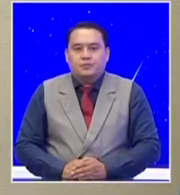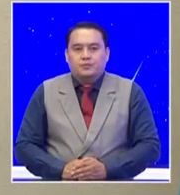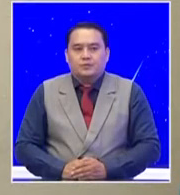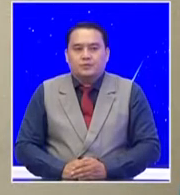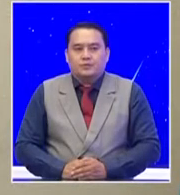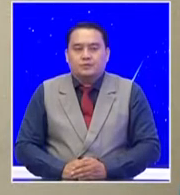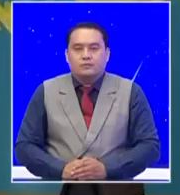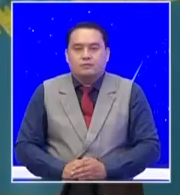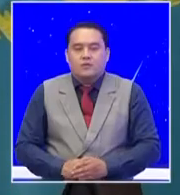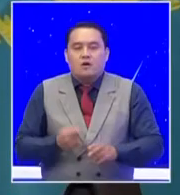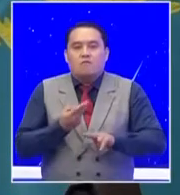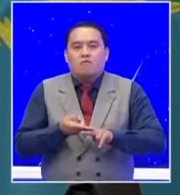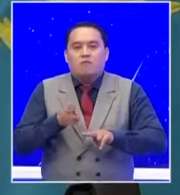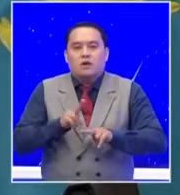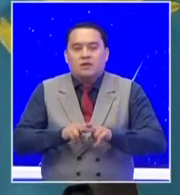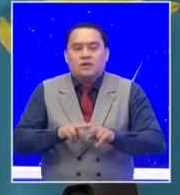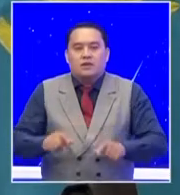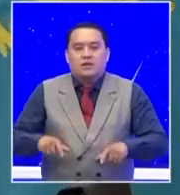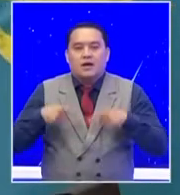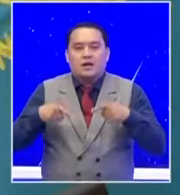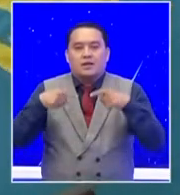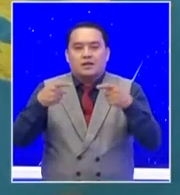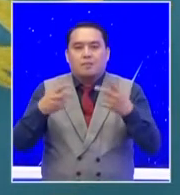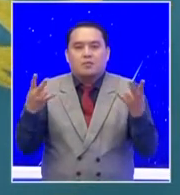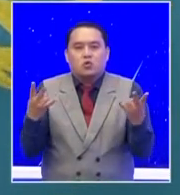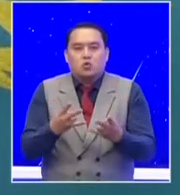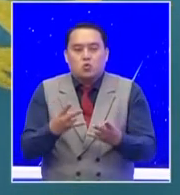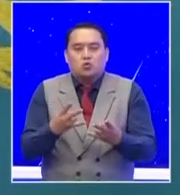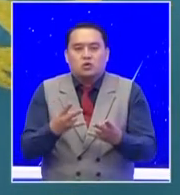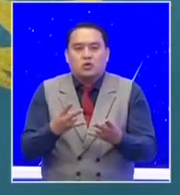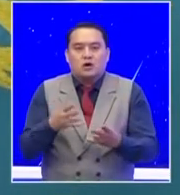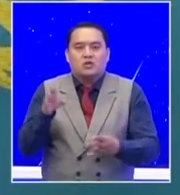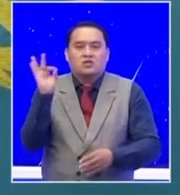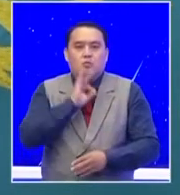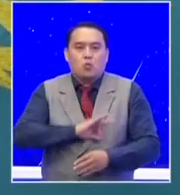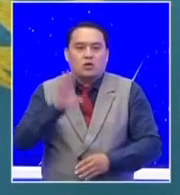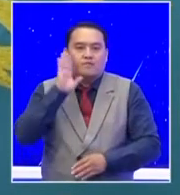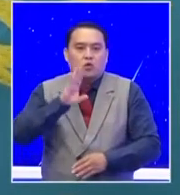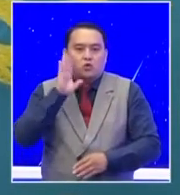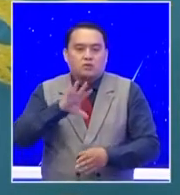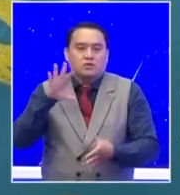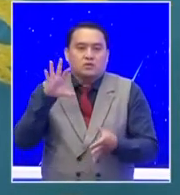Вот этот темп надо держать. Вот. Единственное, по поводу жилья давай занимайтесь.